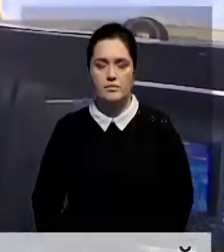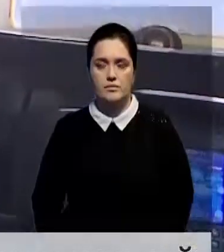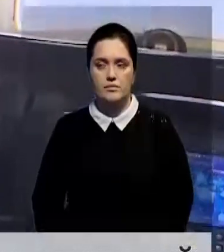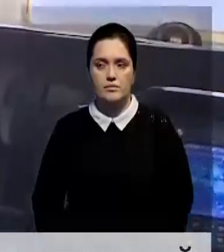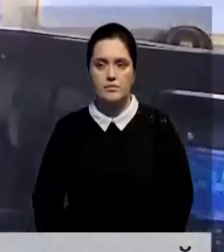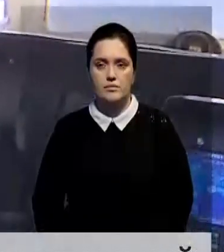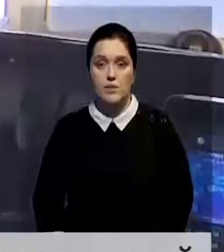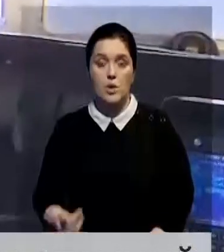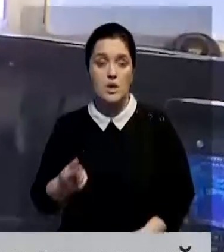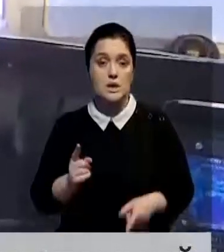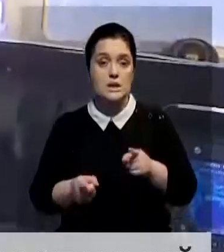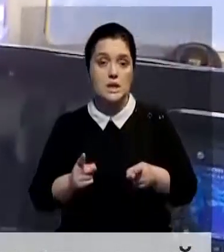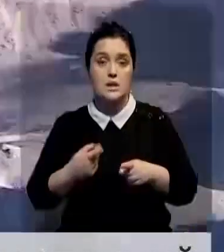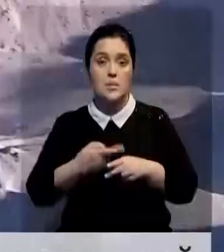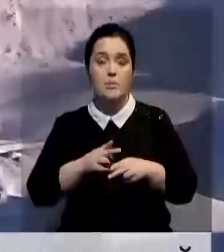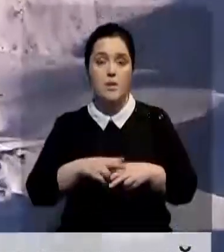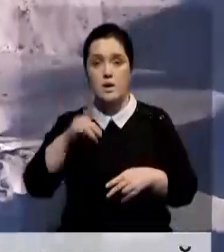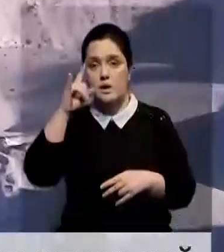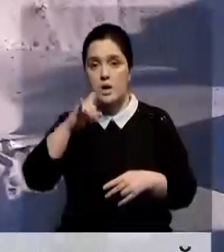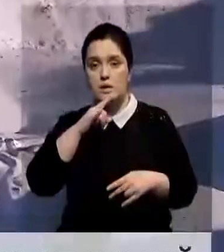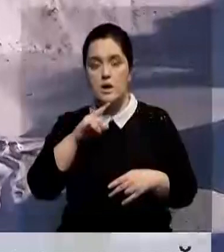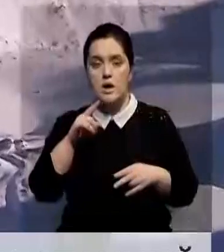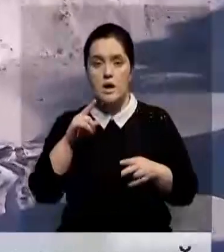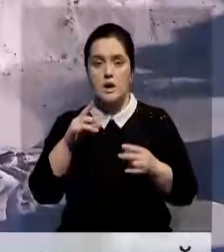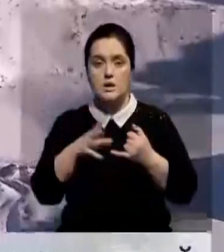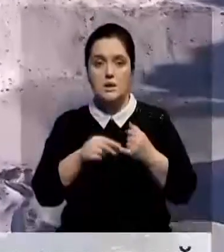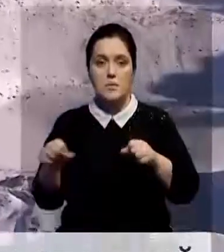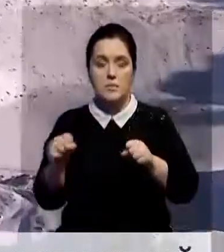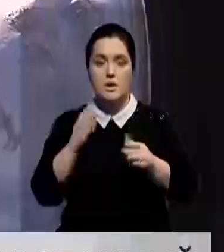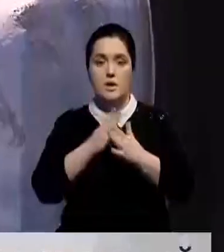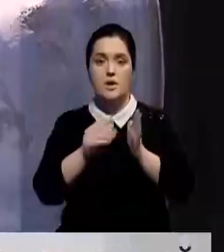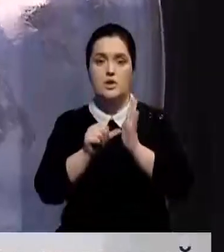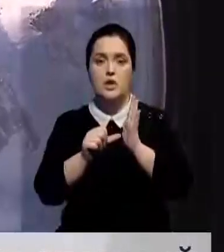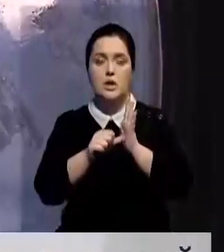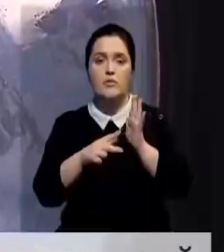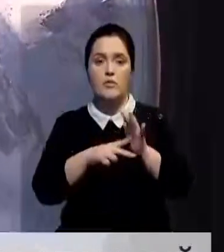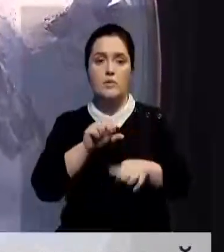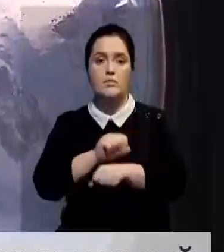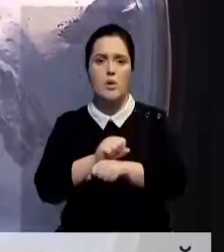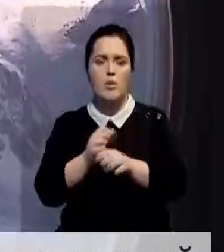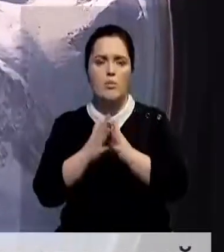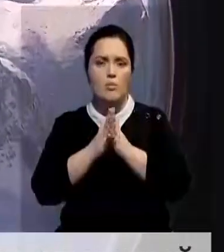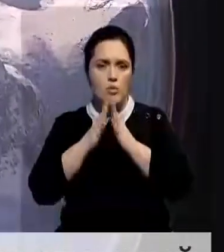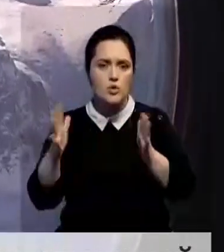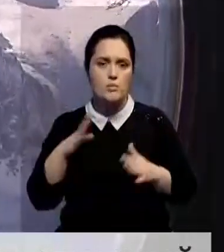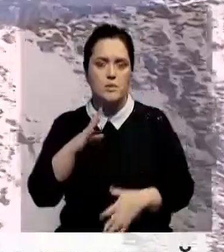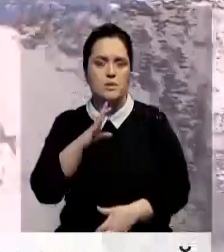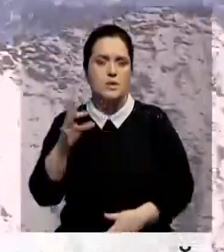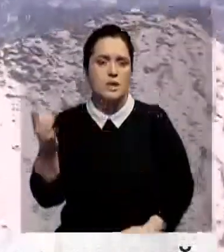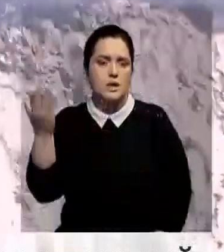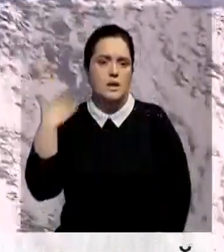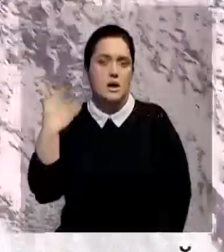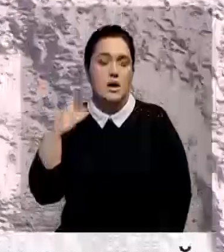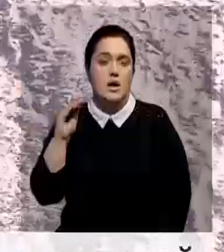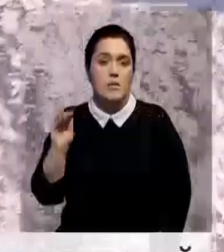Сегодня действующая сеть казахстанской системы мониторинга землетрясений насчитывает 68 станций. Большая часть из них была развернута еще в советские времена, в